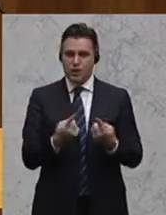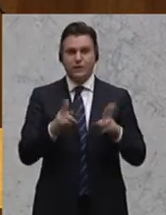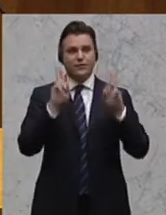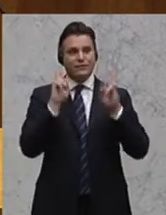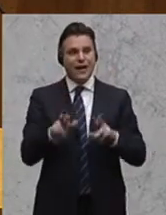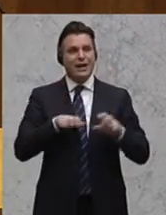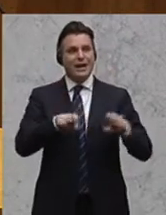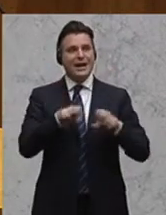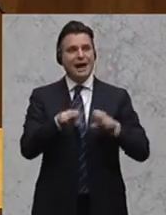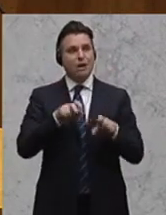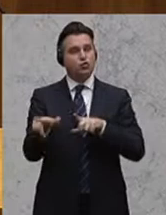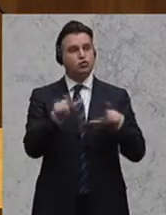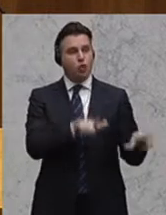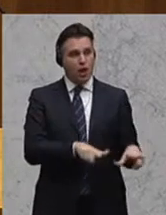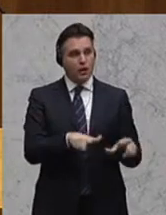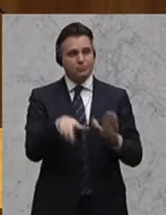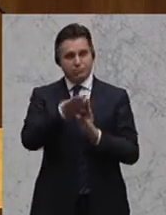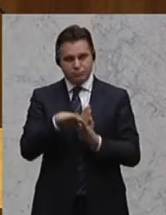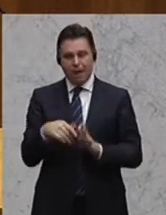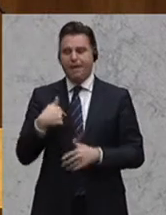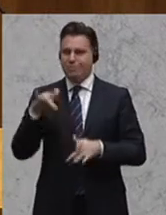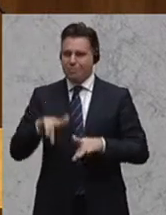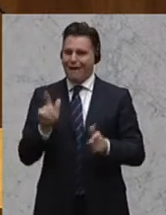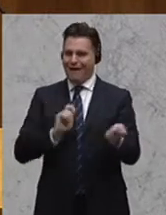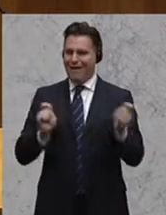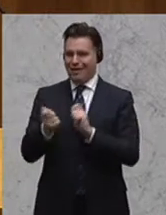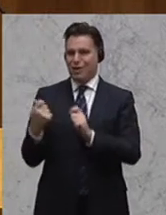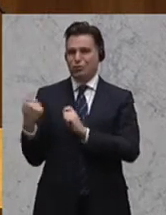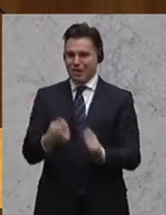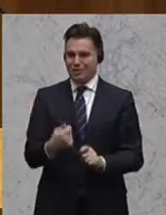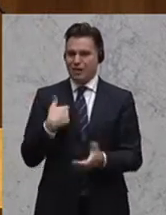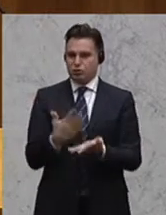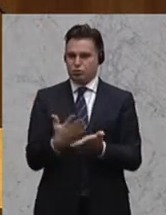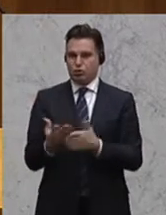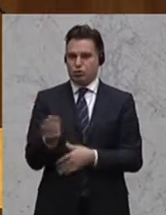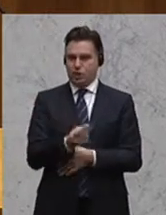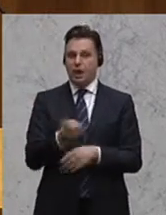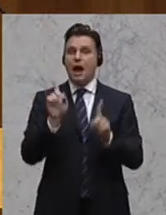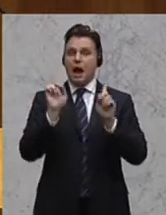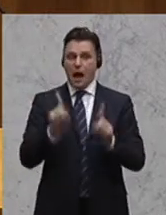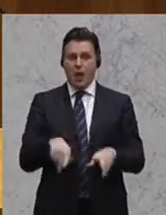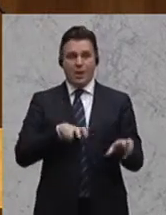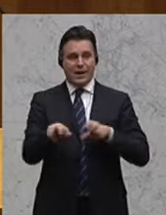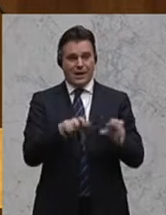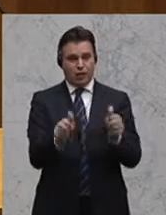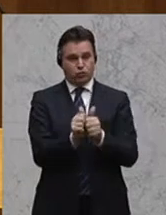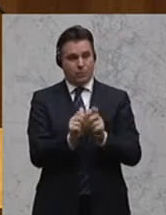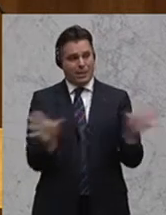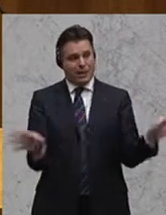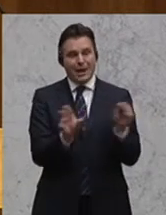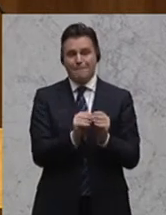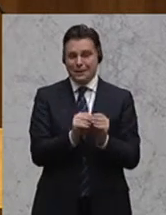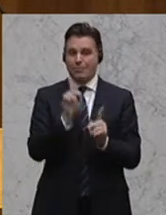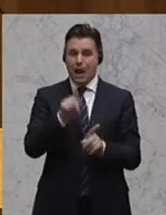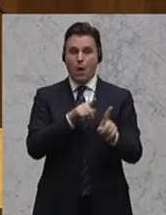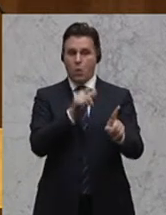zur Regierungsvorlage haben wir in einem Abänderungsantrag zusammengefasst. Gemeinsam mit dem Regierungspartner, gemeinsam